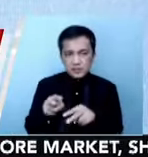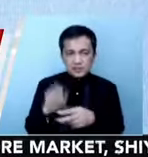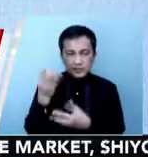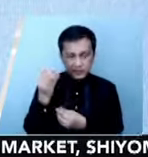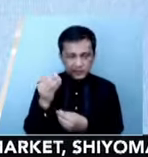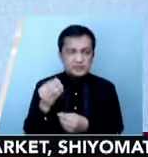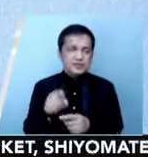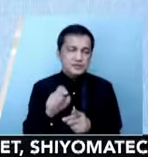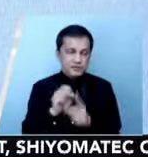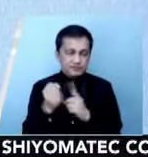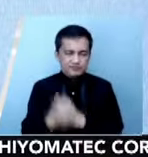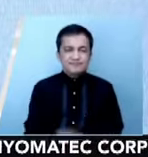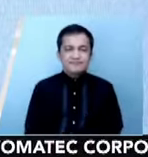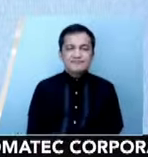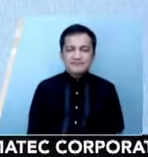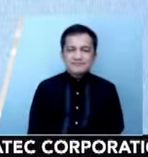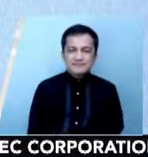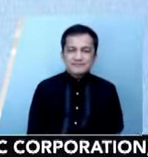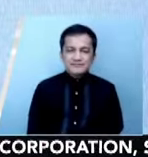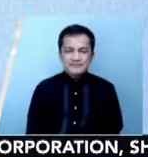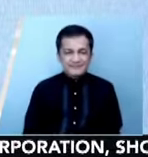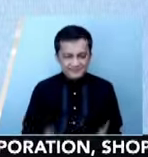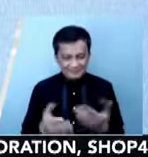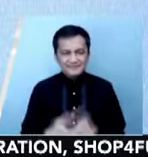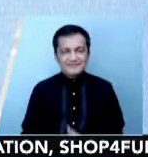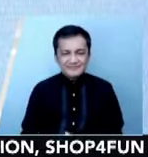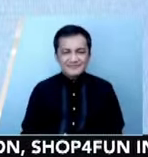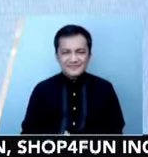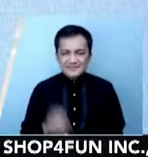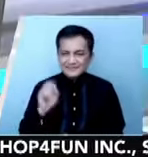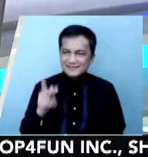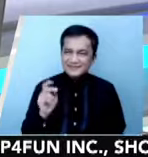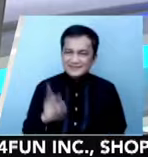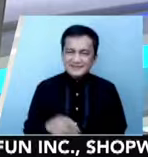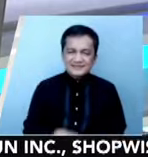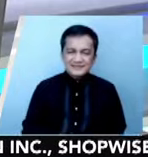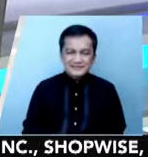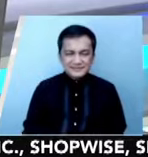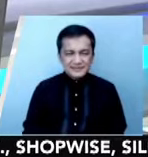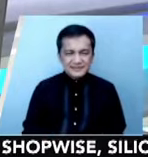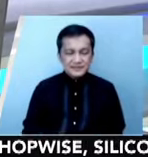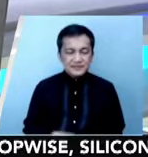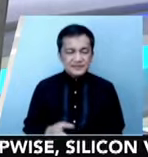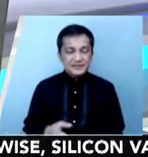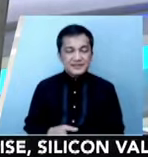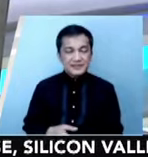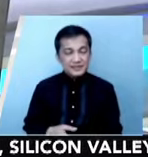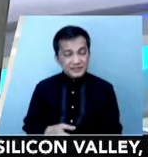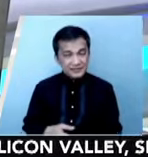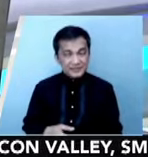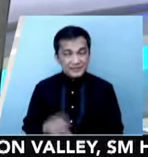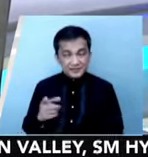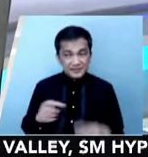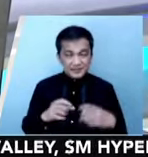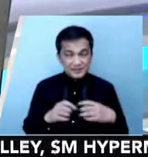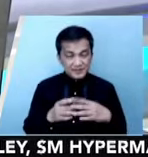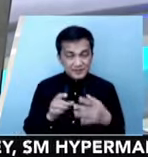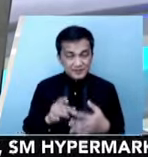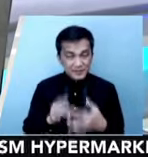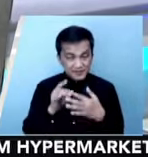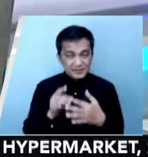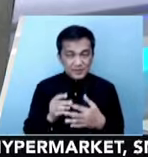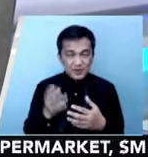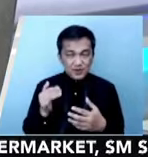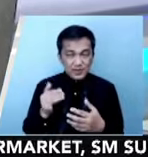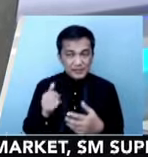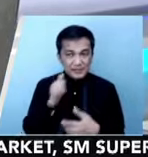doon. Absolutely. Oh, thank you for that. You're in our thoughts and prayers. Okay, and speaking of our madlang kapuso, mm-hmm. you have something very special for them dahil bukas na nga,